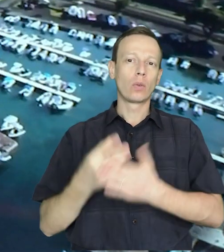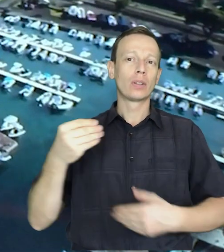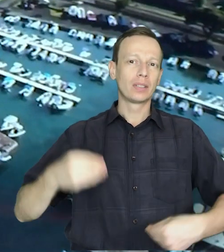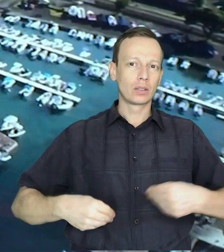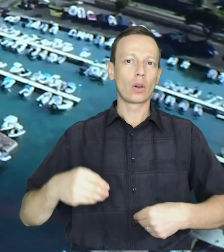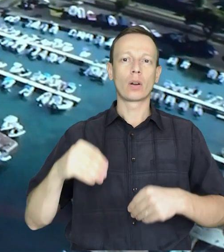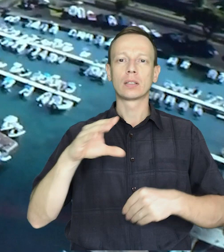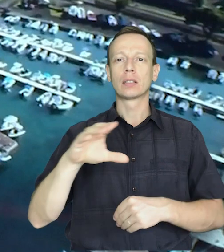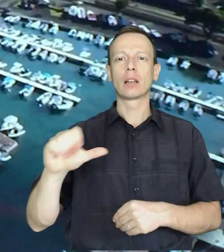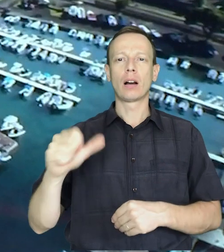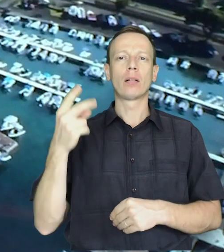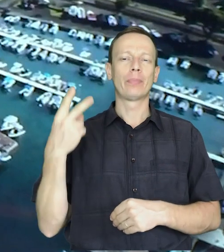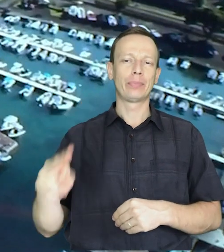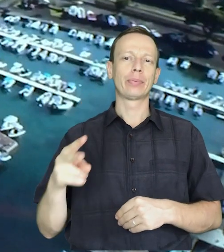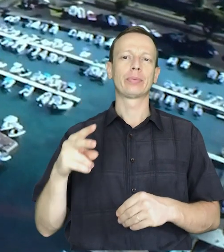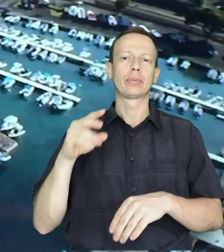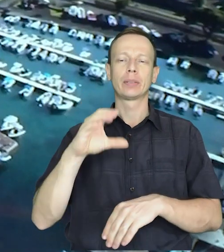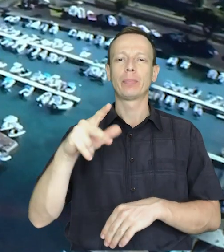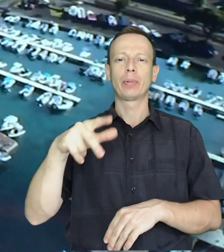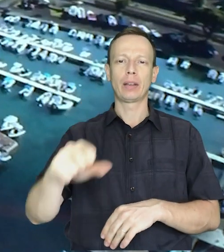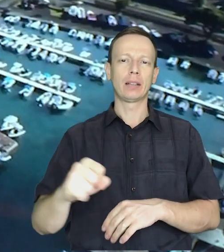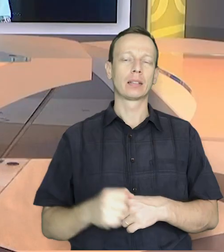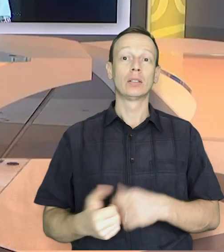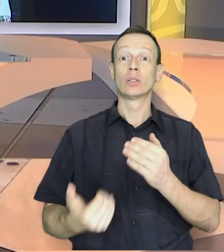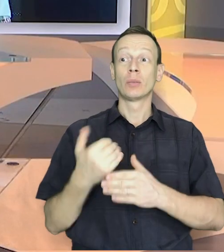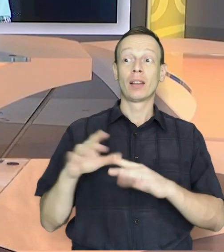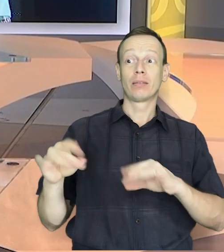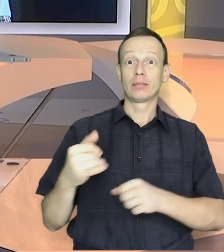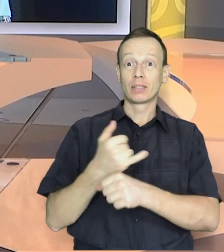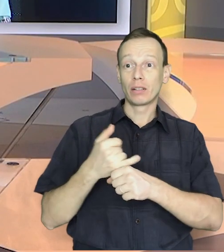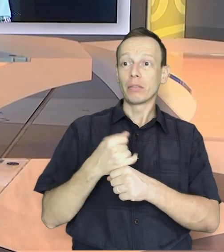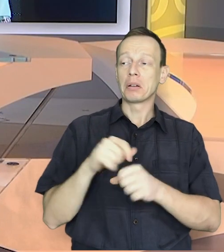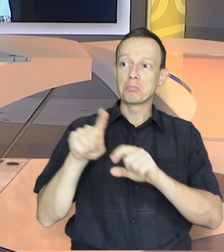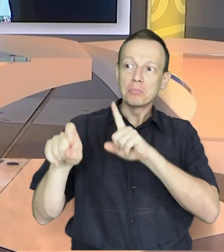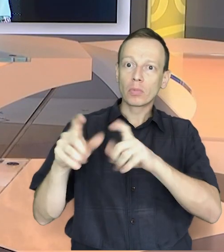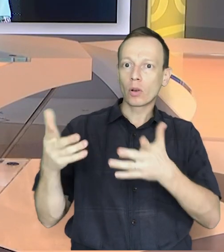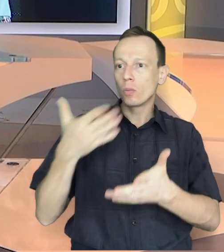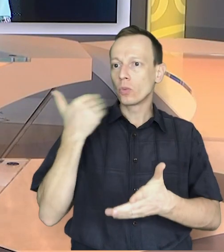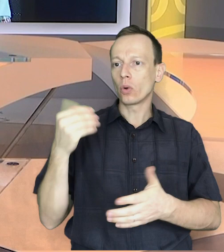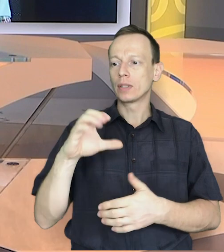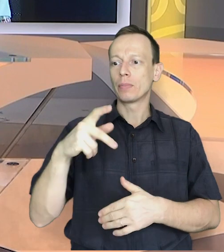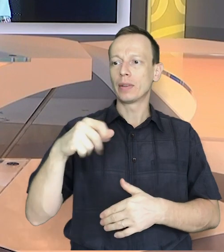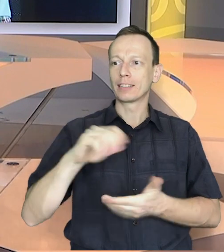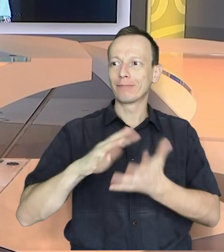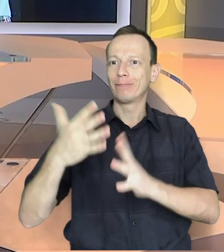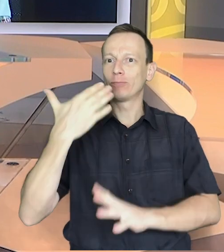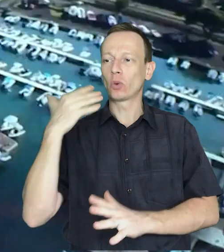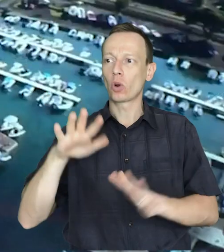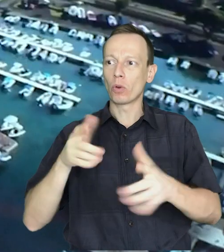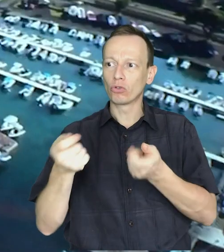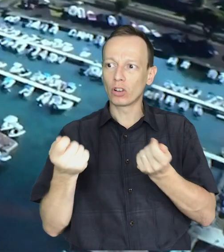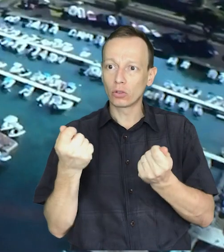conseil d'administration de la CPS. Il était l'invité café ce matin. Comment améliorer la gestion des caisses de la CPS?